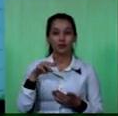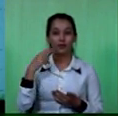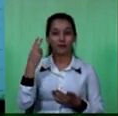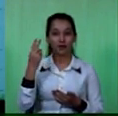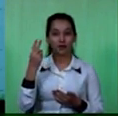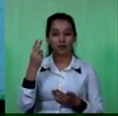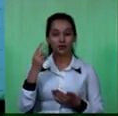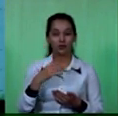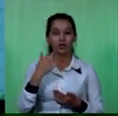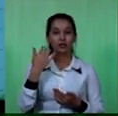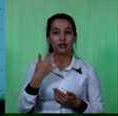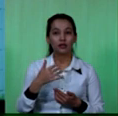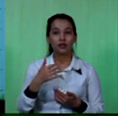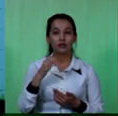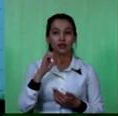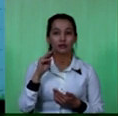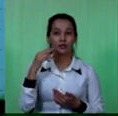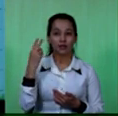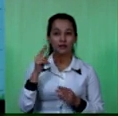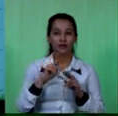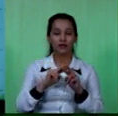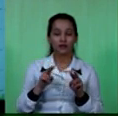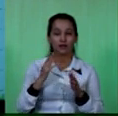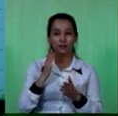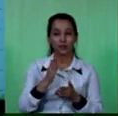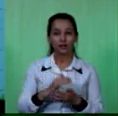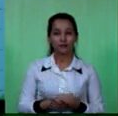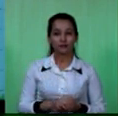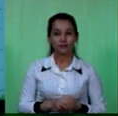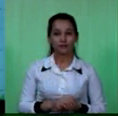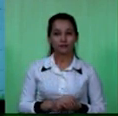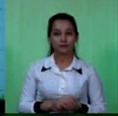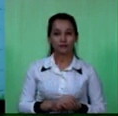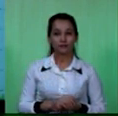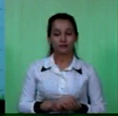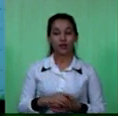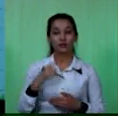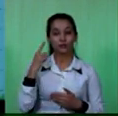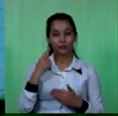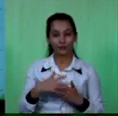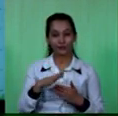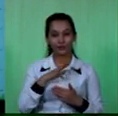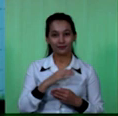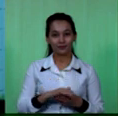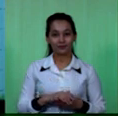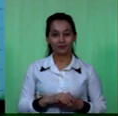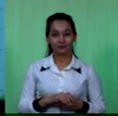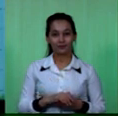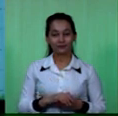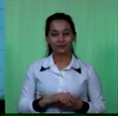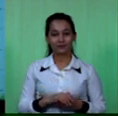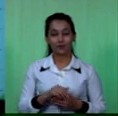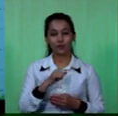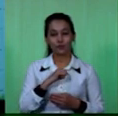desimetr kvadratimiz 50 santimetr kvadratga teng. Tushundingizmi?